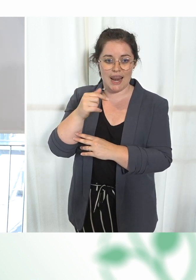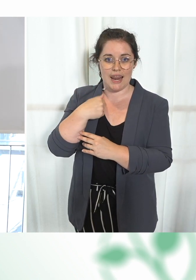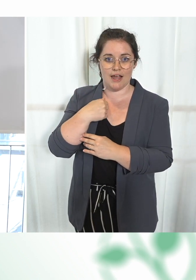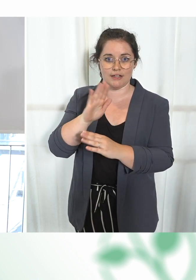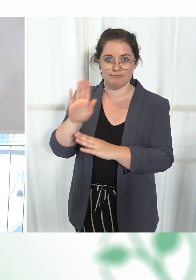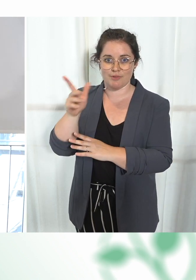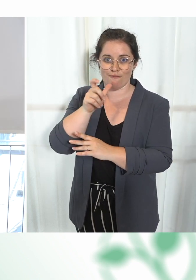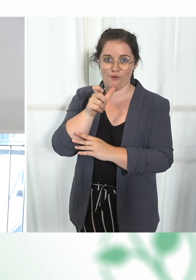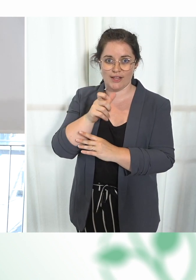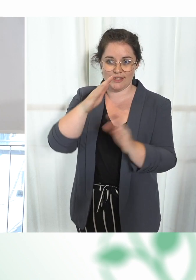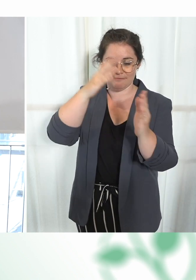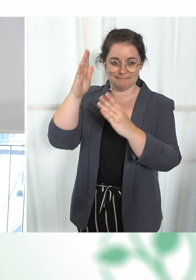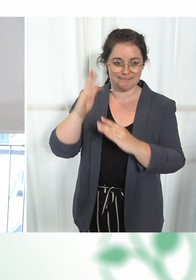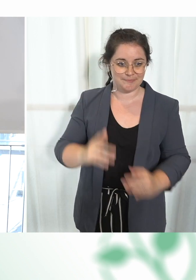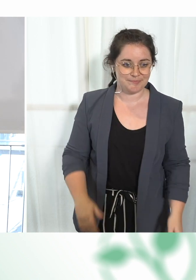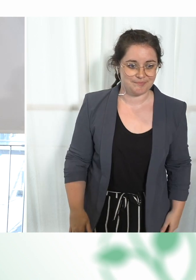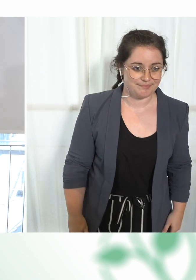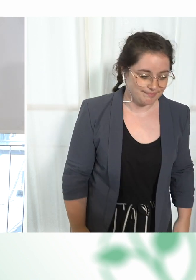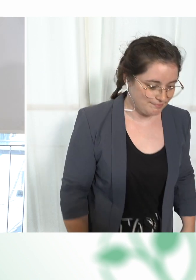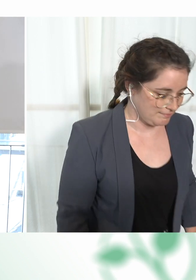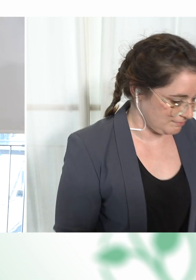von Menschen mit Behinderung.